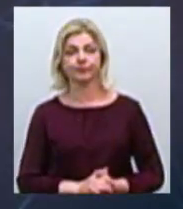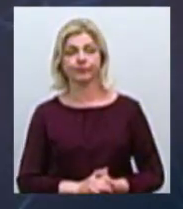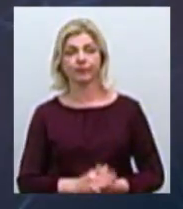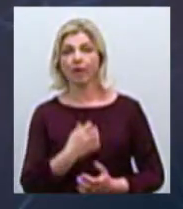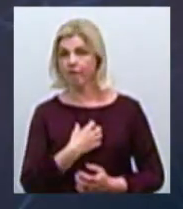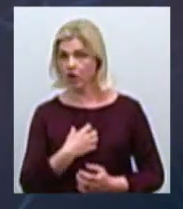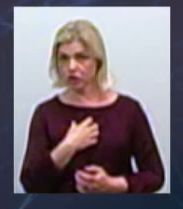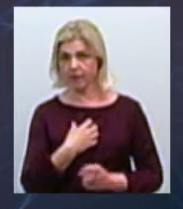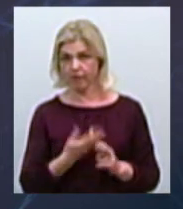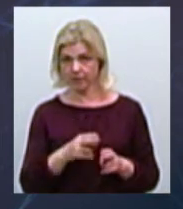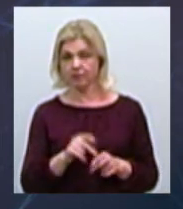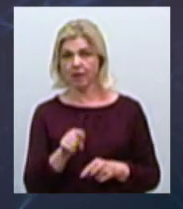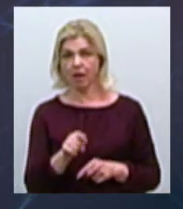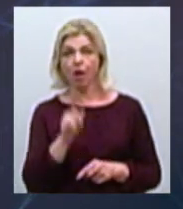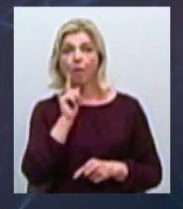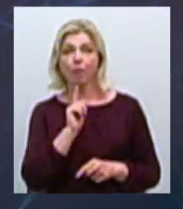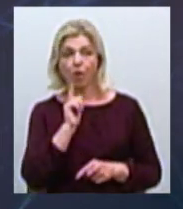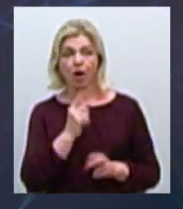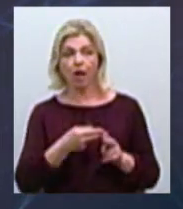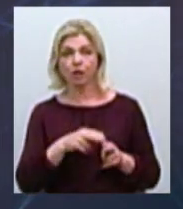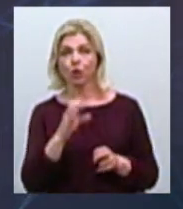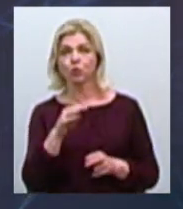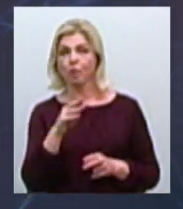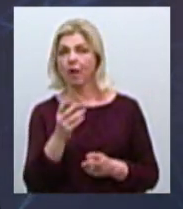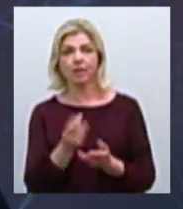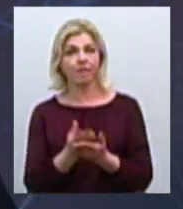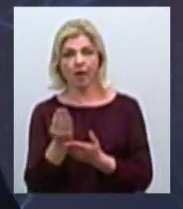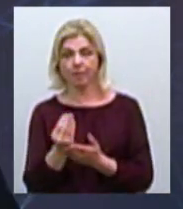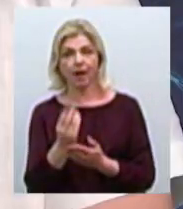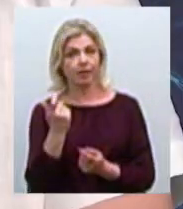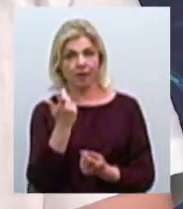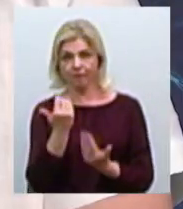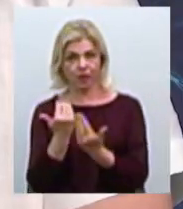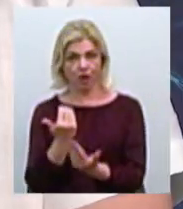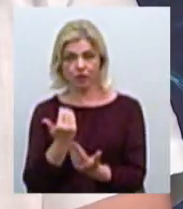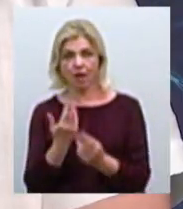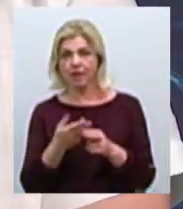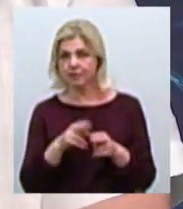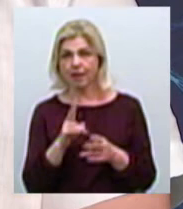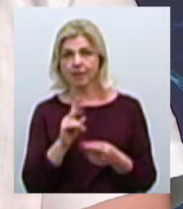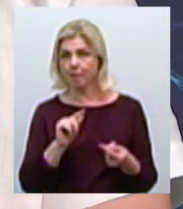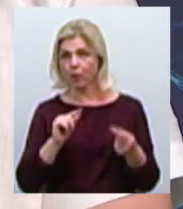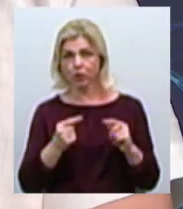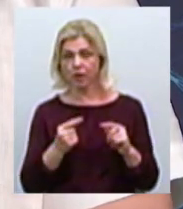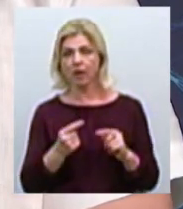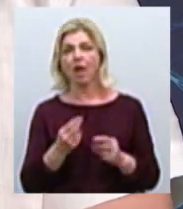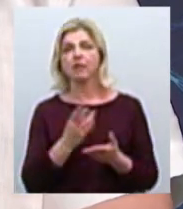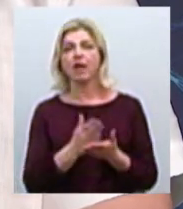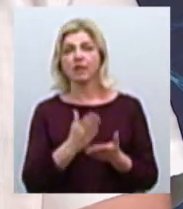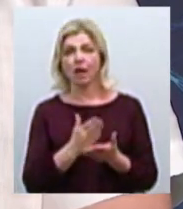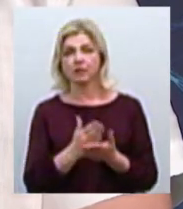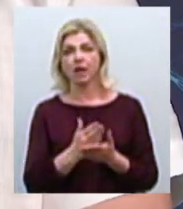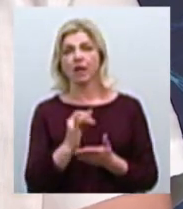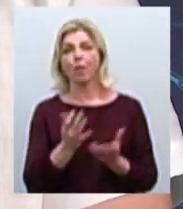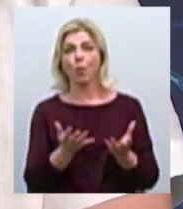момент, мені здається. Поки вся сума не виплачена, вони не є вашою власністю. Це ніяк не протирічить наявності транспорту для отримання